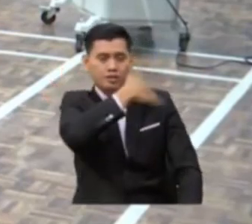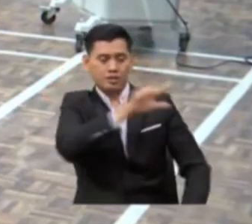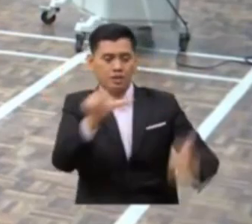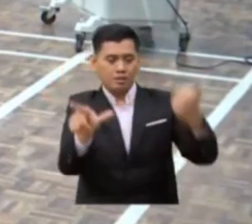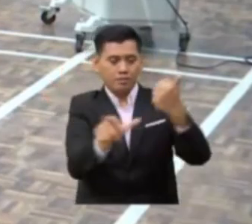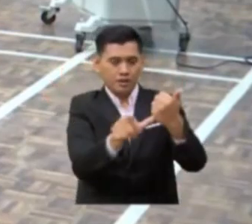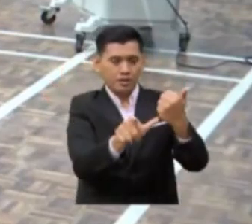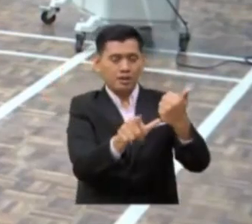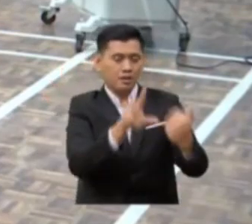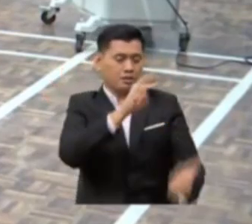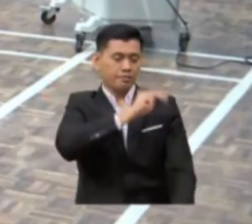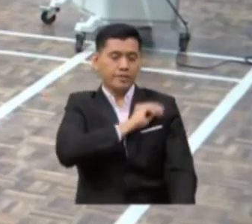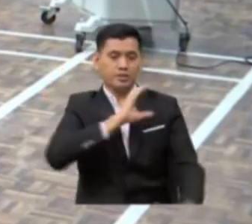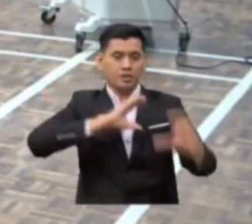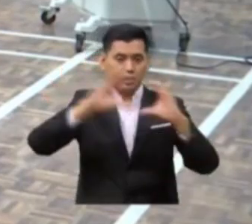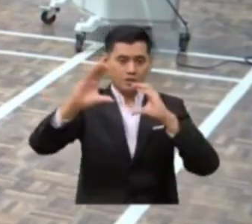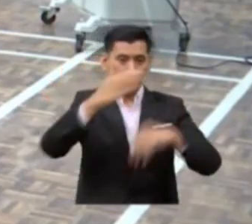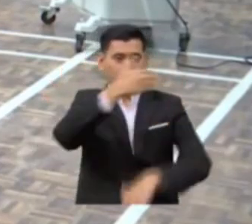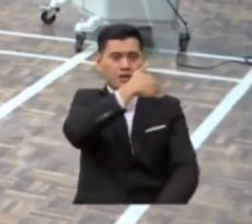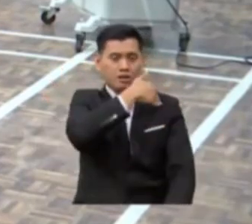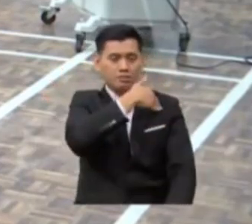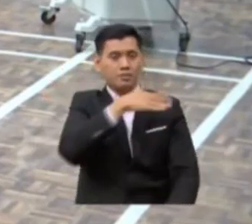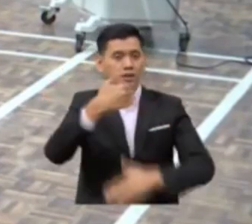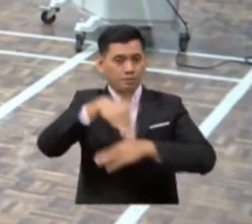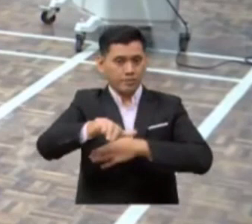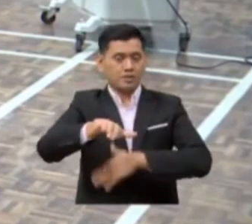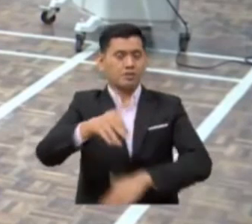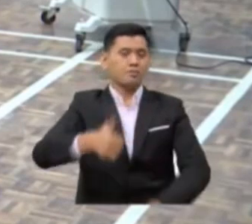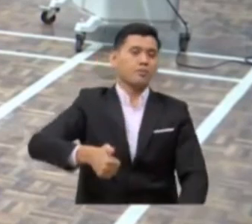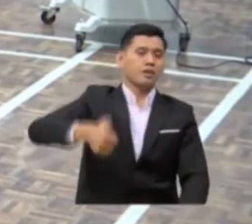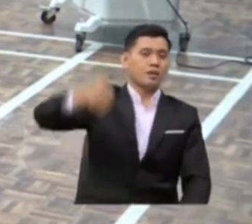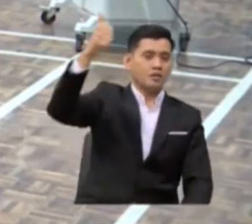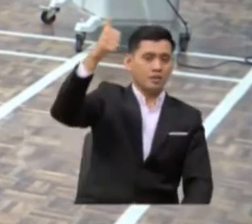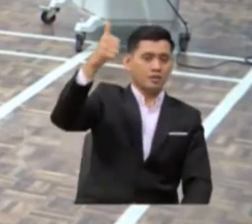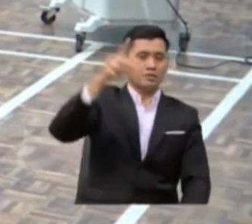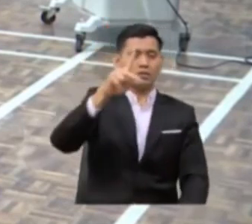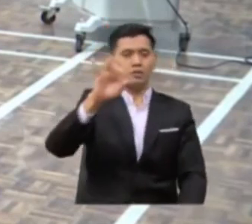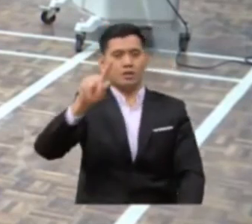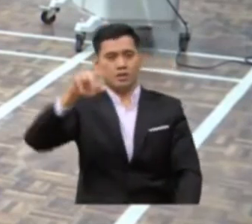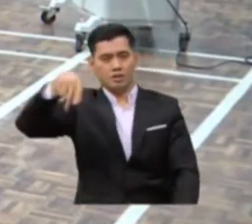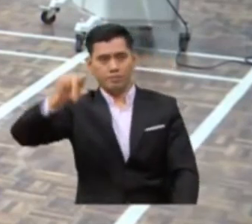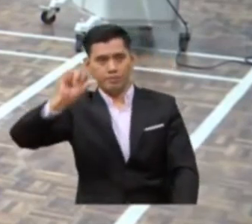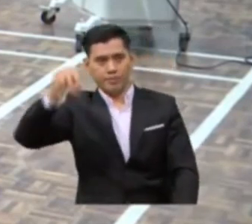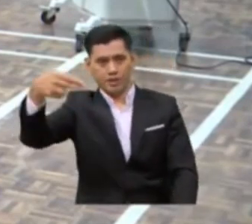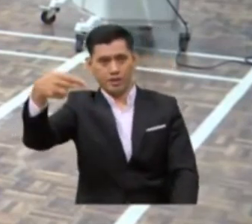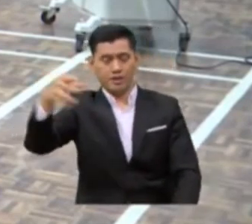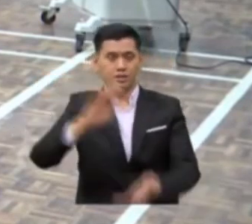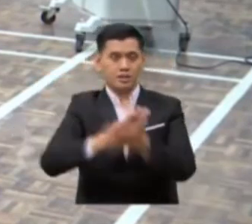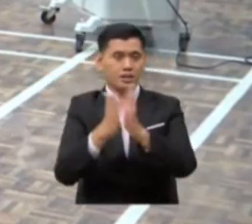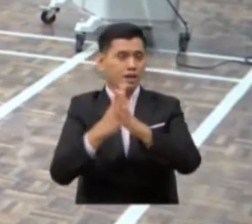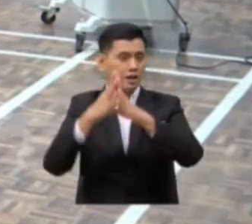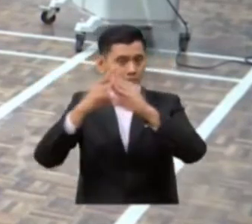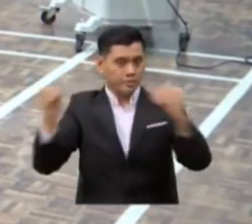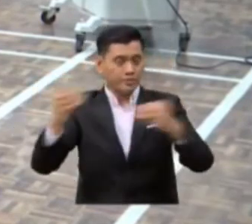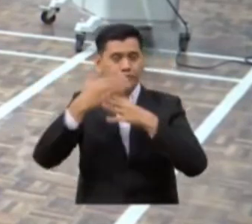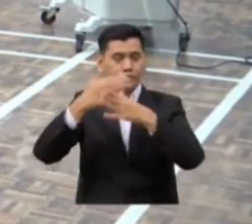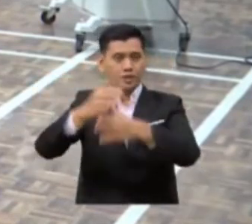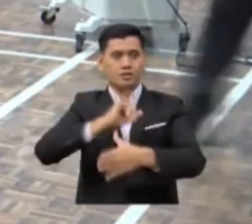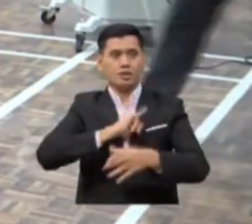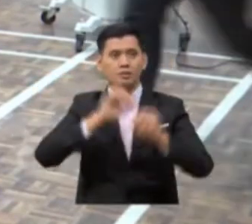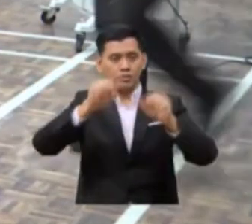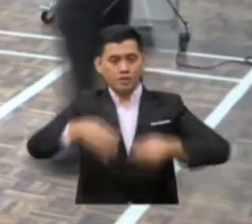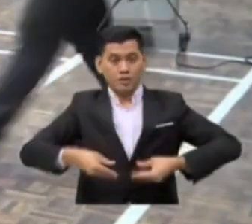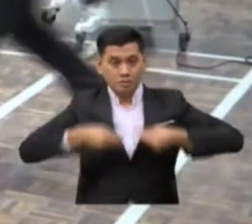Menteri Komunikasi selepas memenangi kerusi Kuala Pilah itu. Jadi saya kira setakat ini perkongsian yang dapat